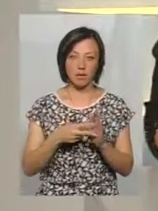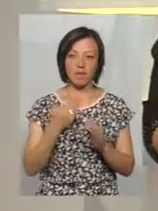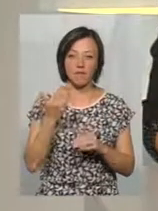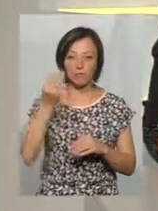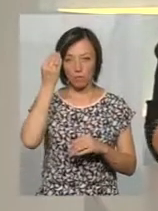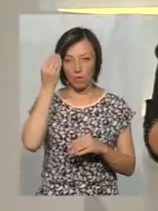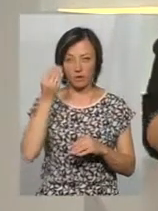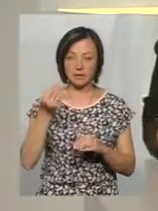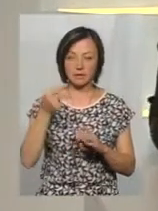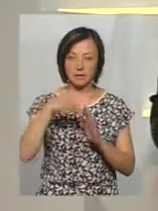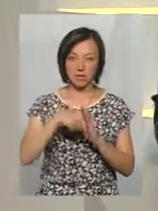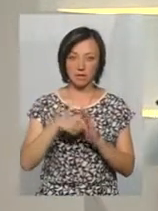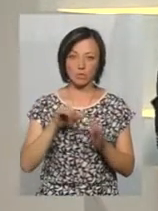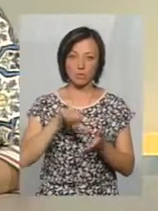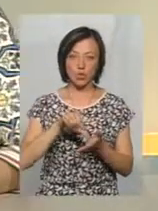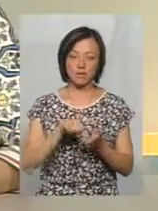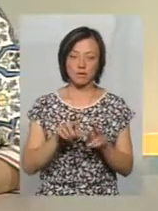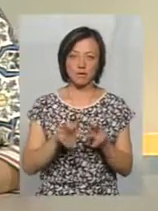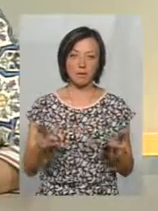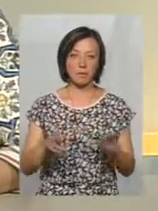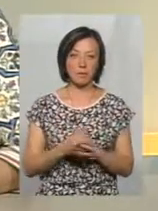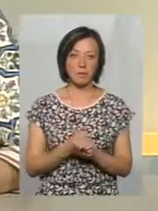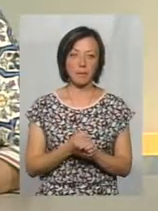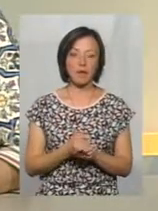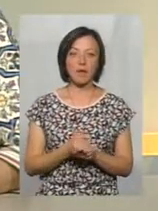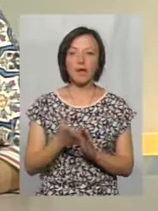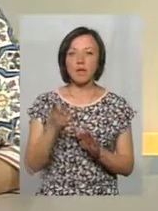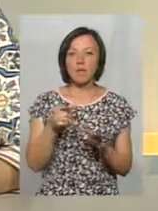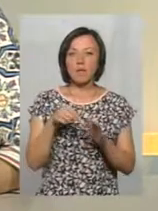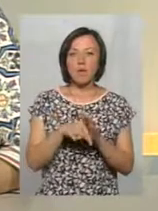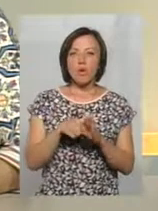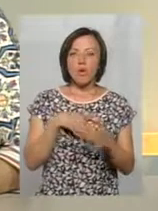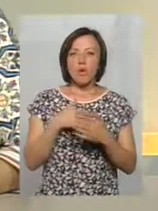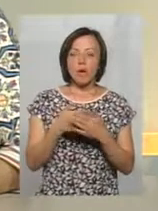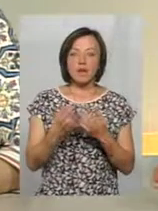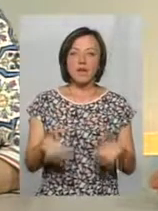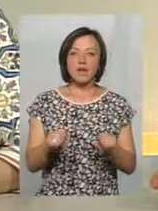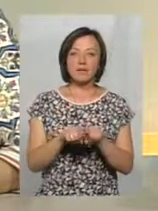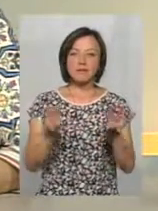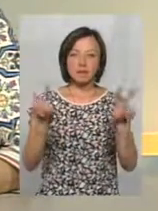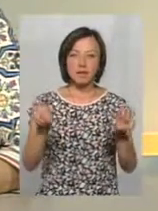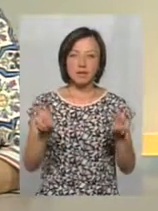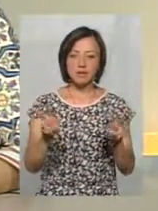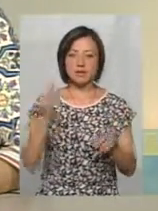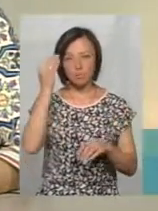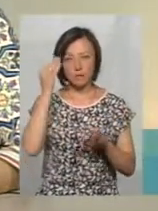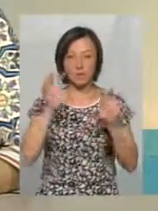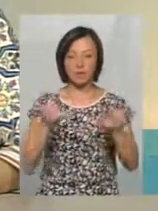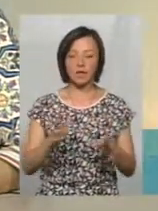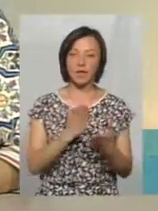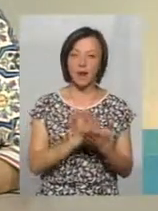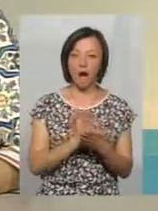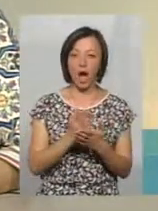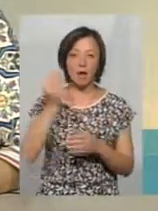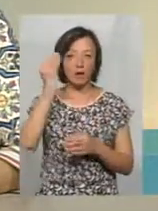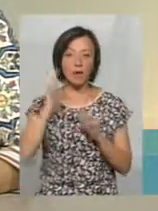ваш погляд зсередини, ви як учасник. Насправді, поняття громадська організація, це з точки зору законодавства, ось вона є, а з точки зору